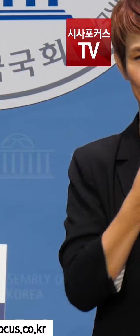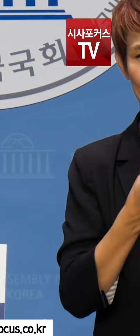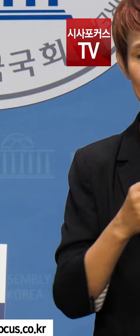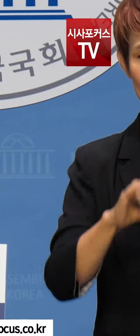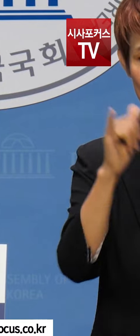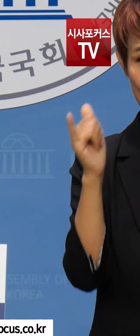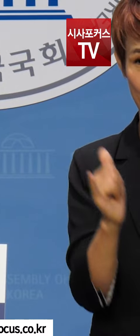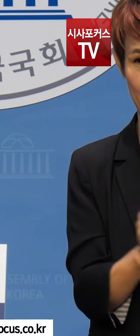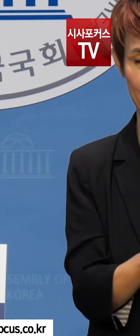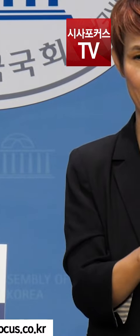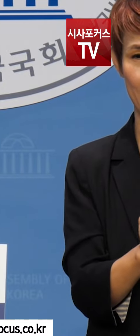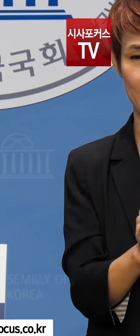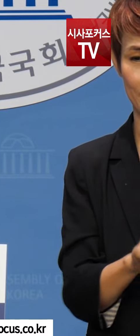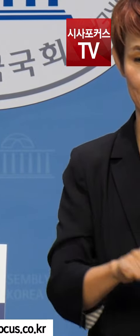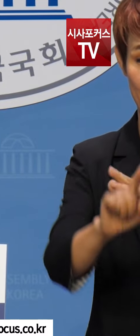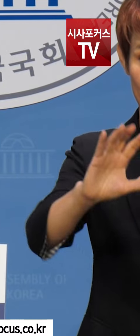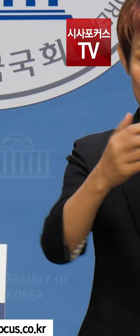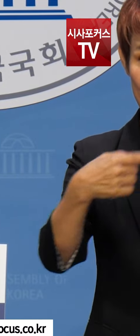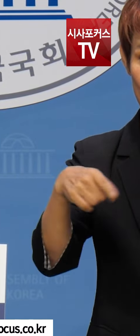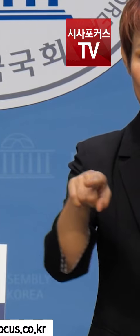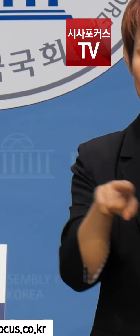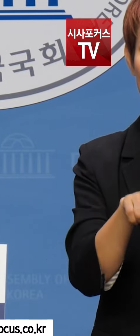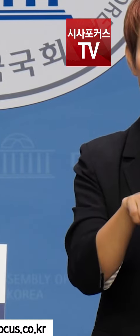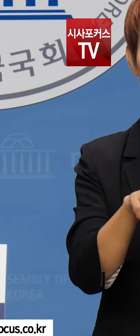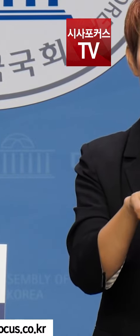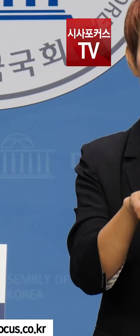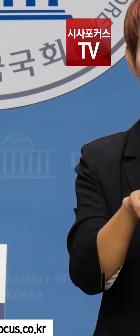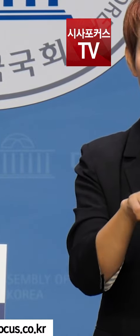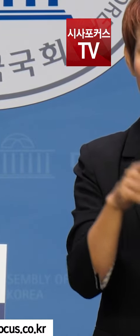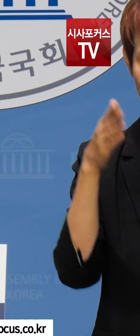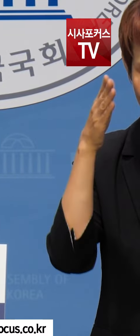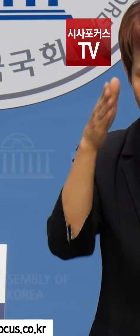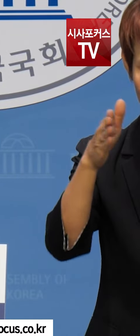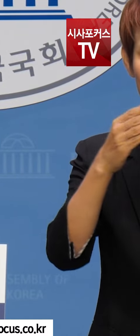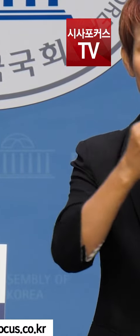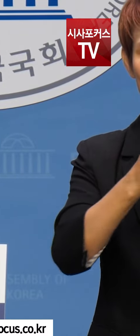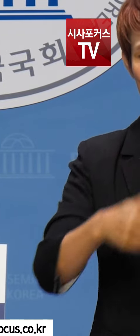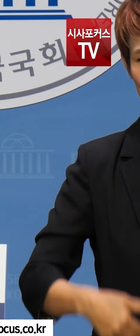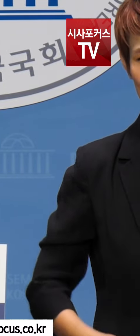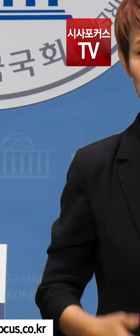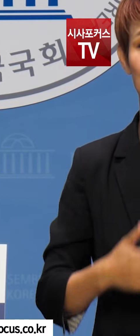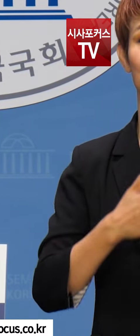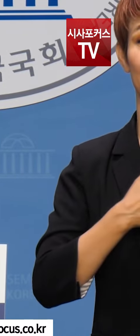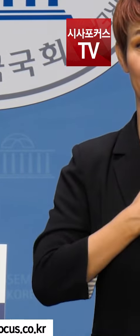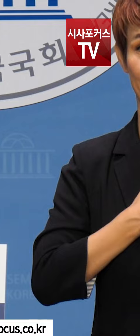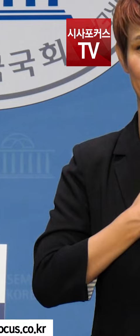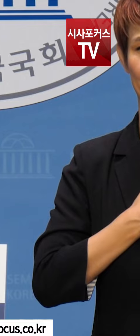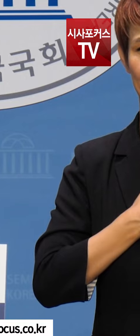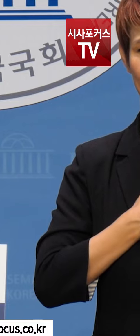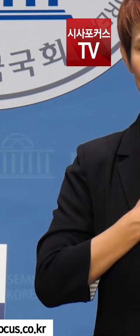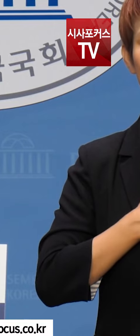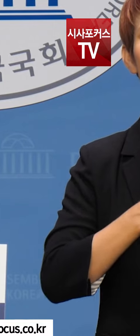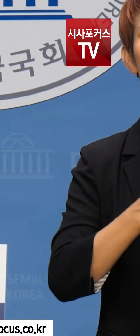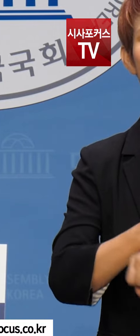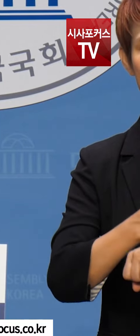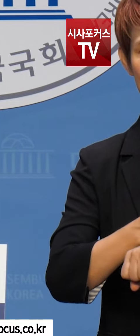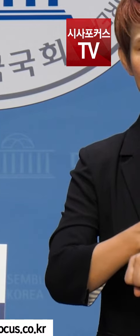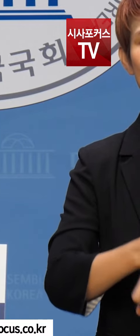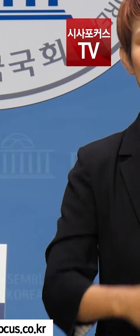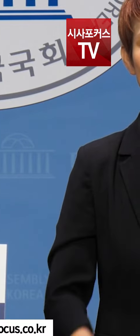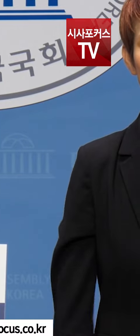사회권 선진국을 향한 나침반을 들어야 합니다. 저 김선민 기꺼이